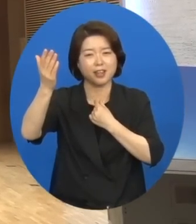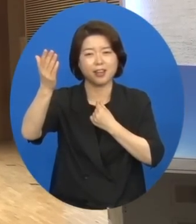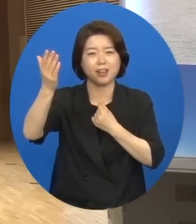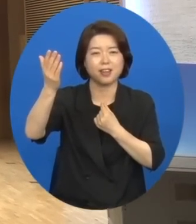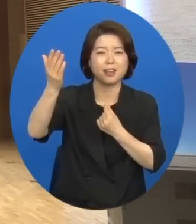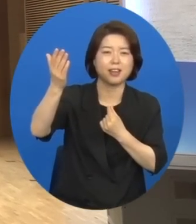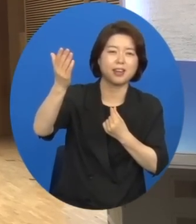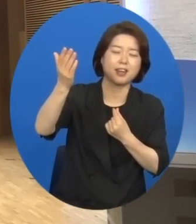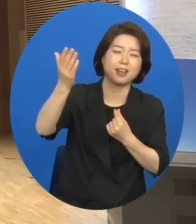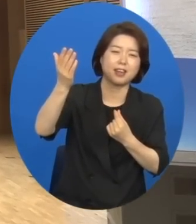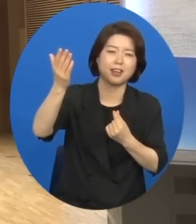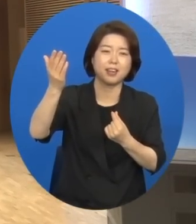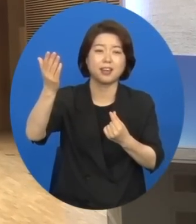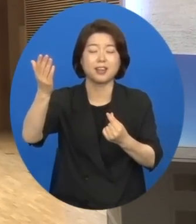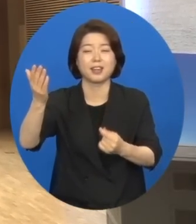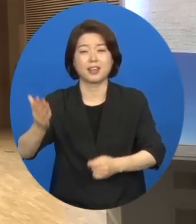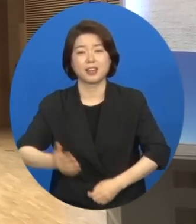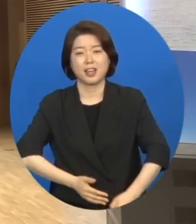원합니다.